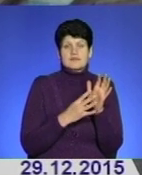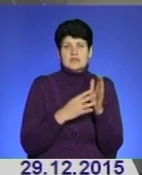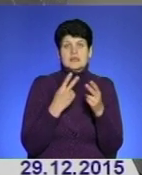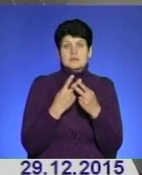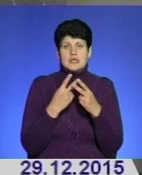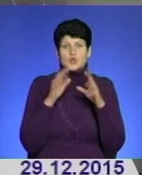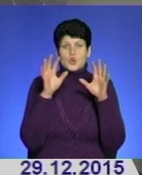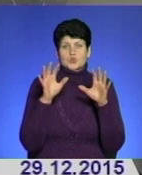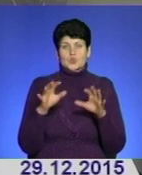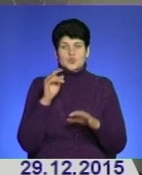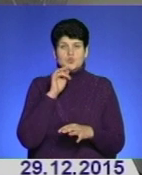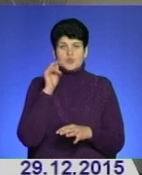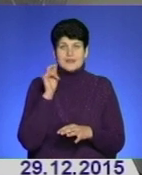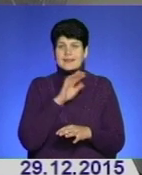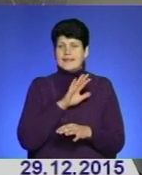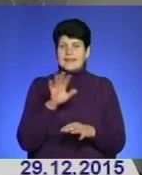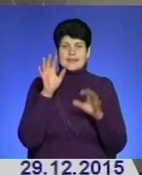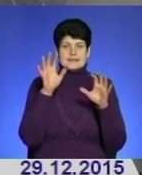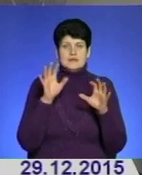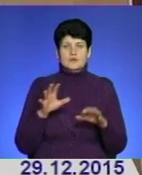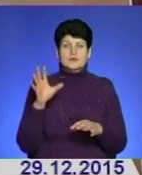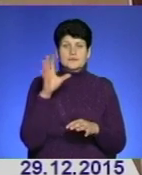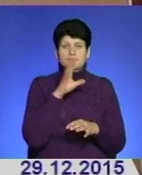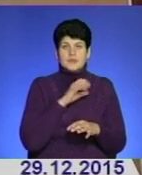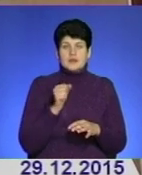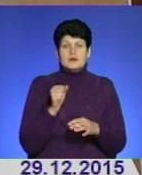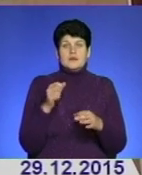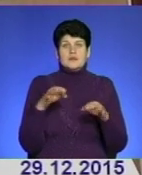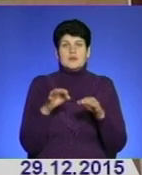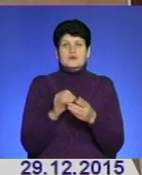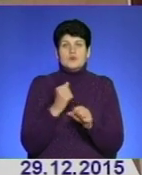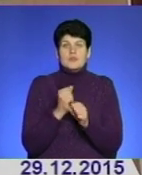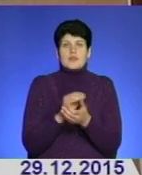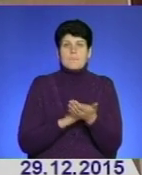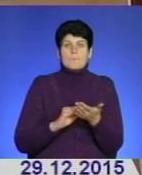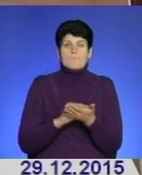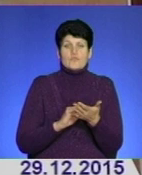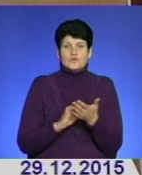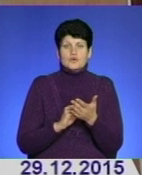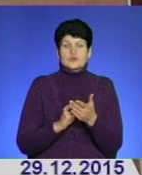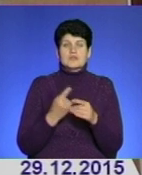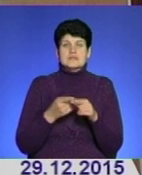Кримінального кодексу України «Незаконне заволодіння транспортним засобом вчинене повторно». Санкція статті